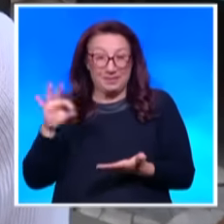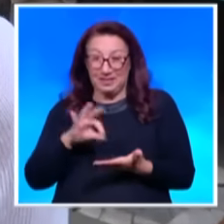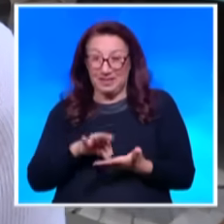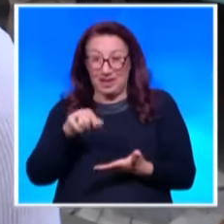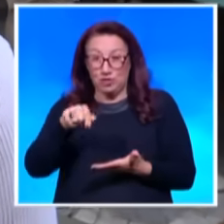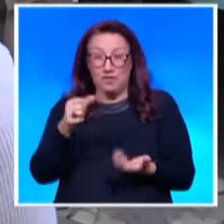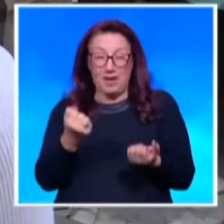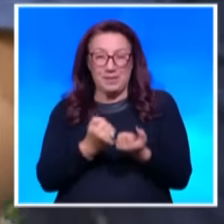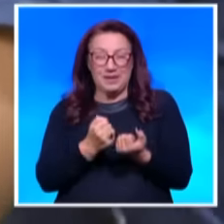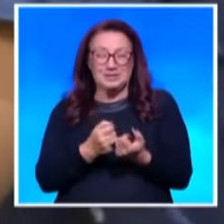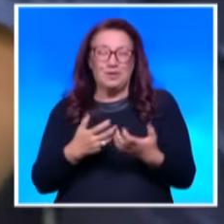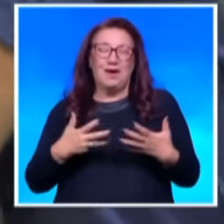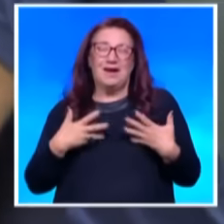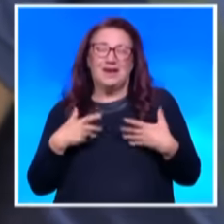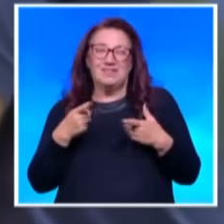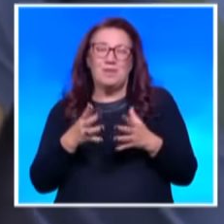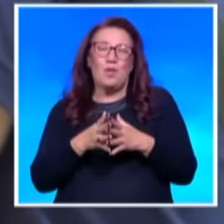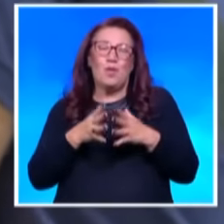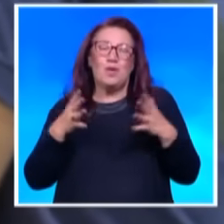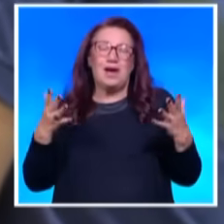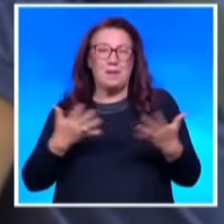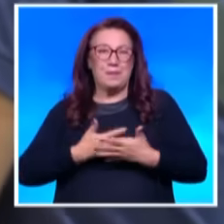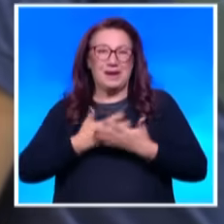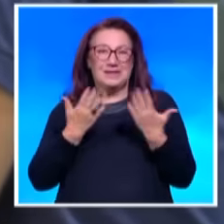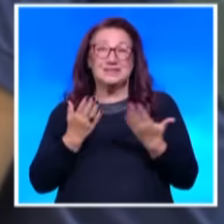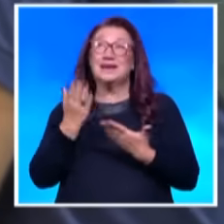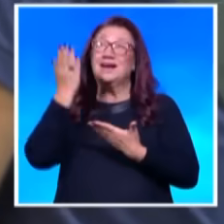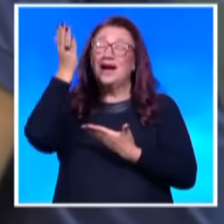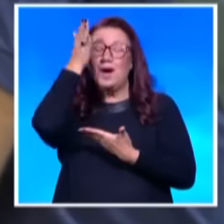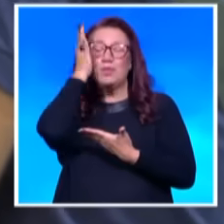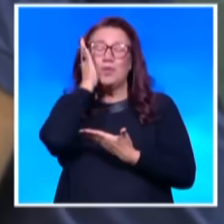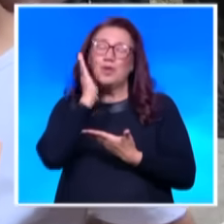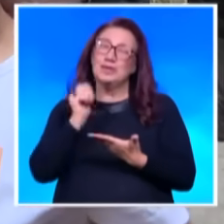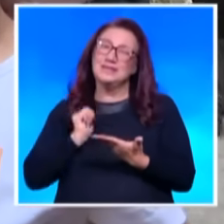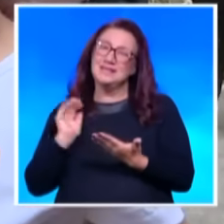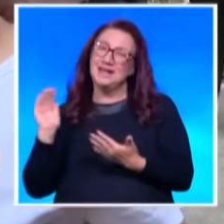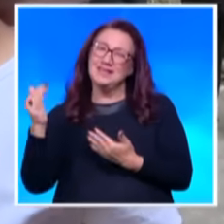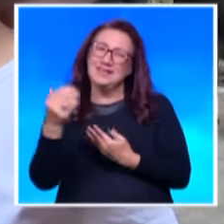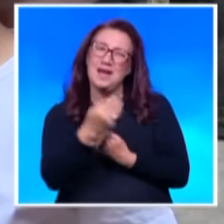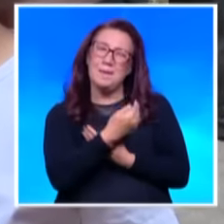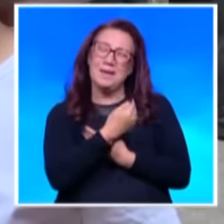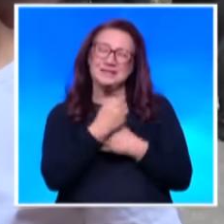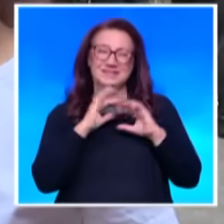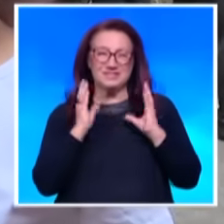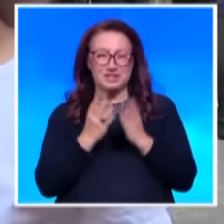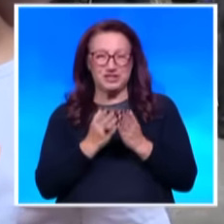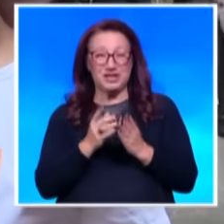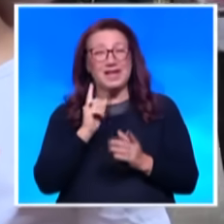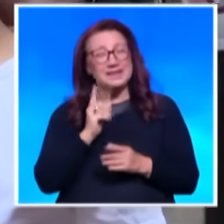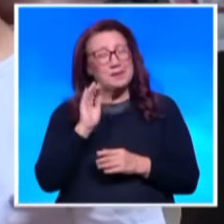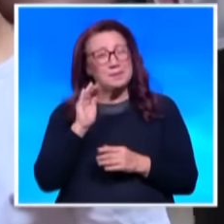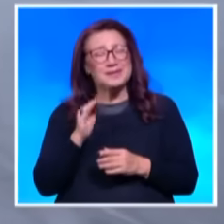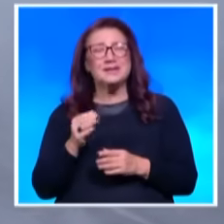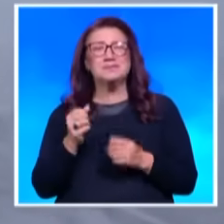на такъв голям празник. Богородица да закриля всички. Да сме здрави и